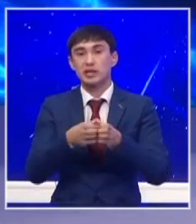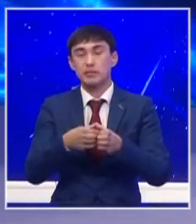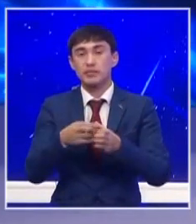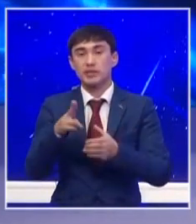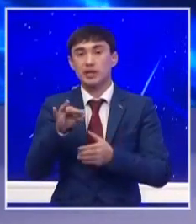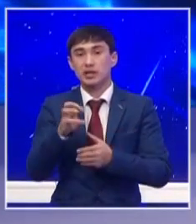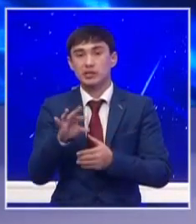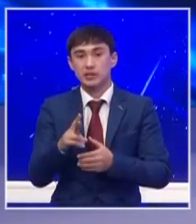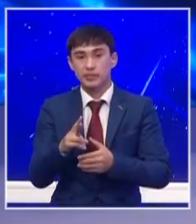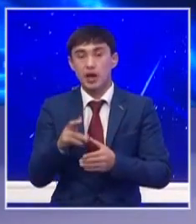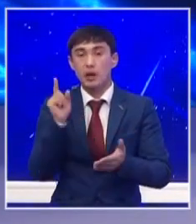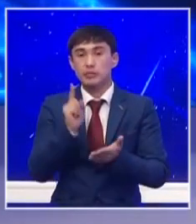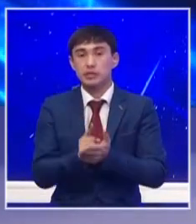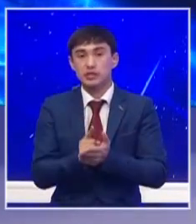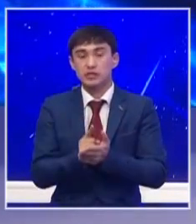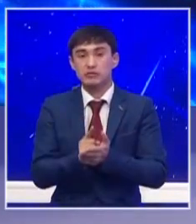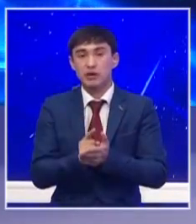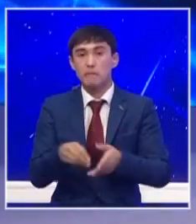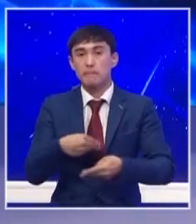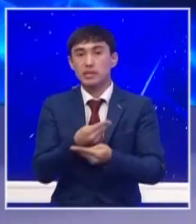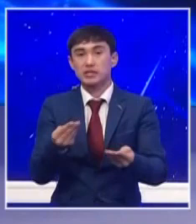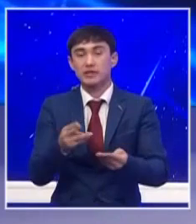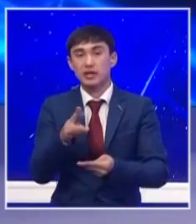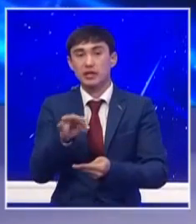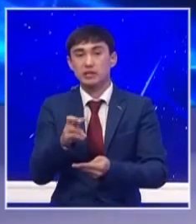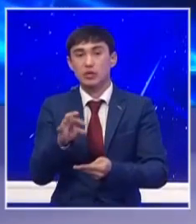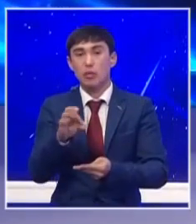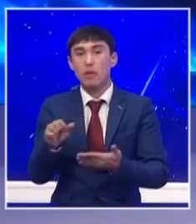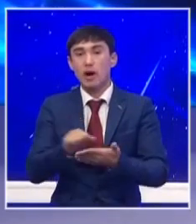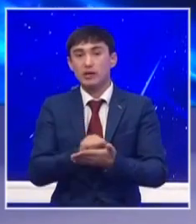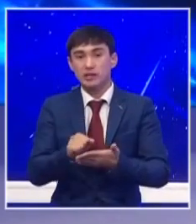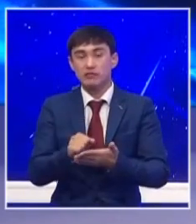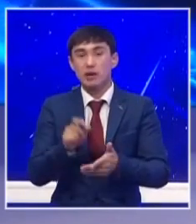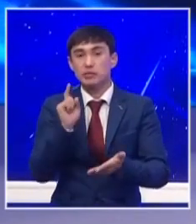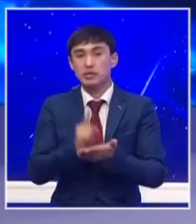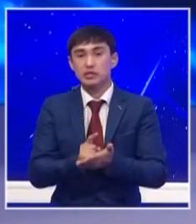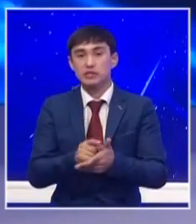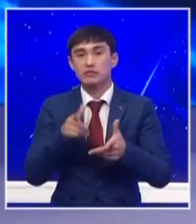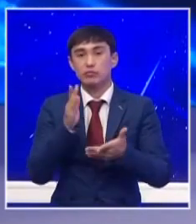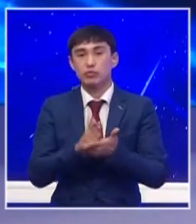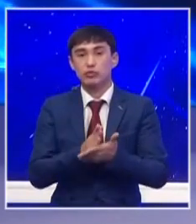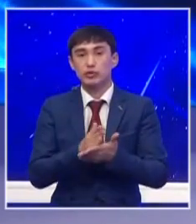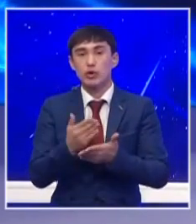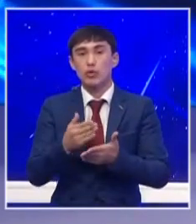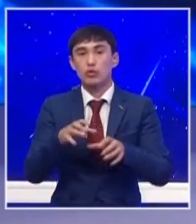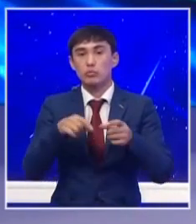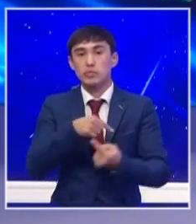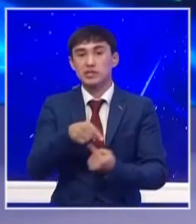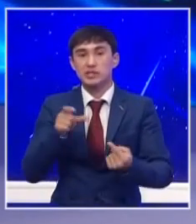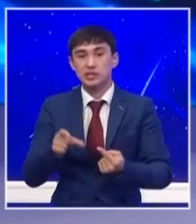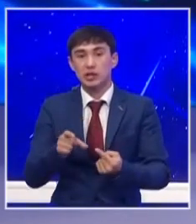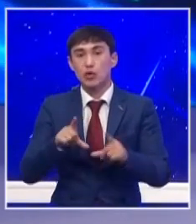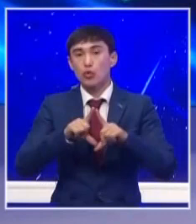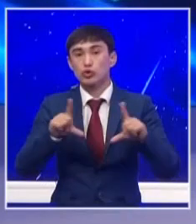третий этап декларирования обязательства по предоставлению декларации об активах и обязательствах возникнут у представителей